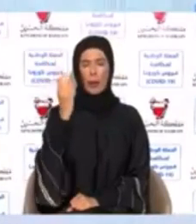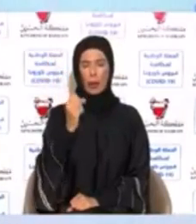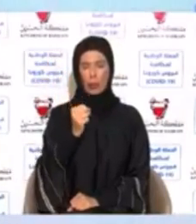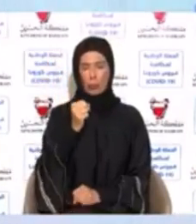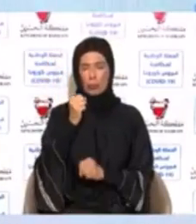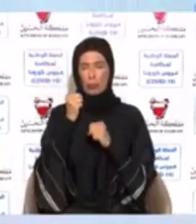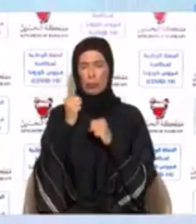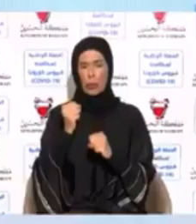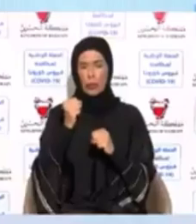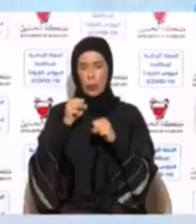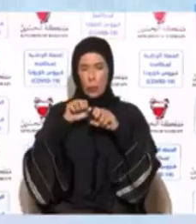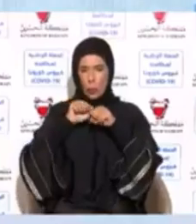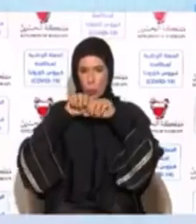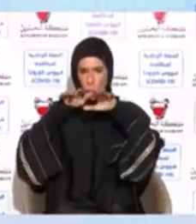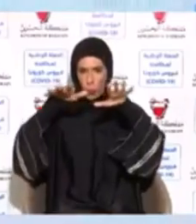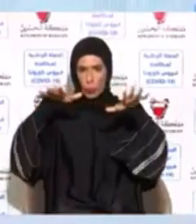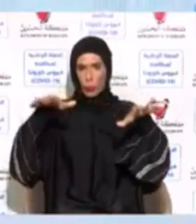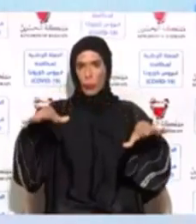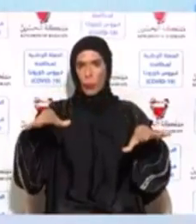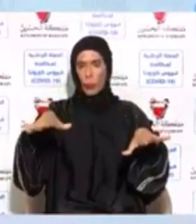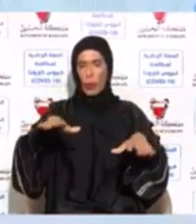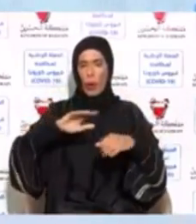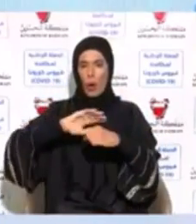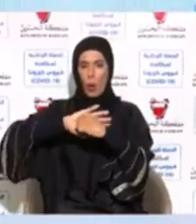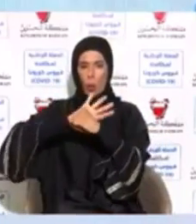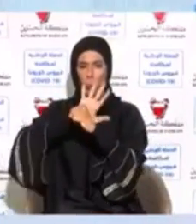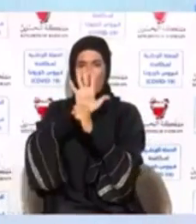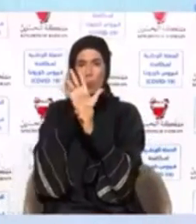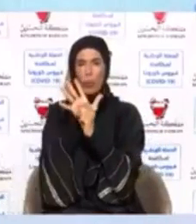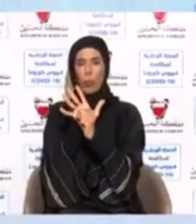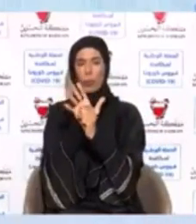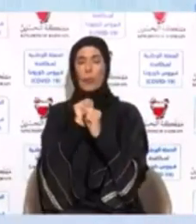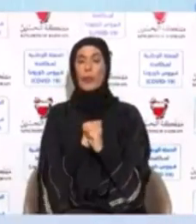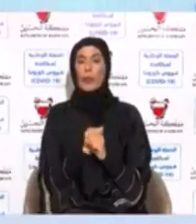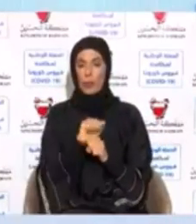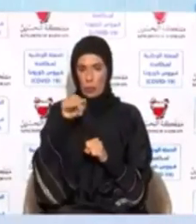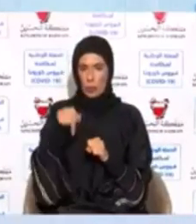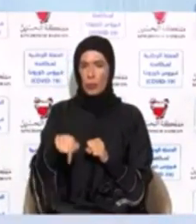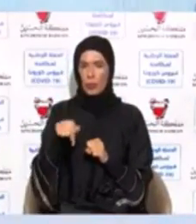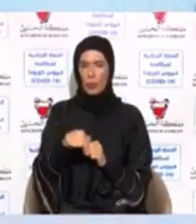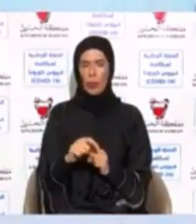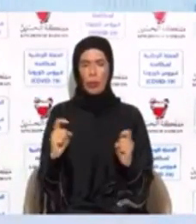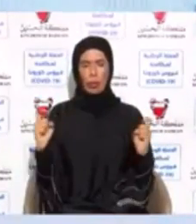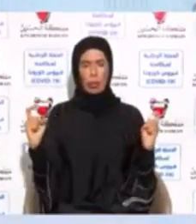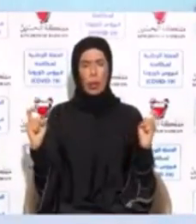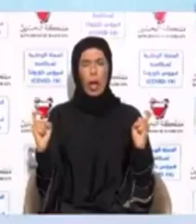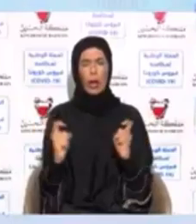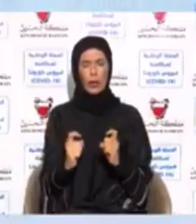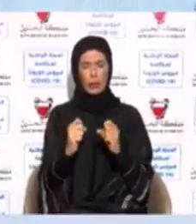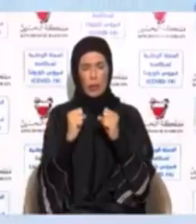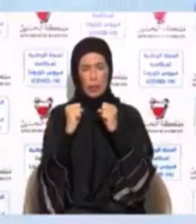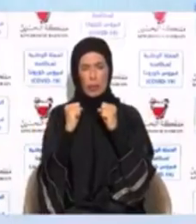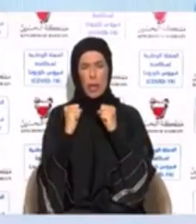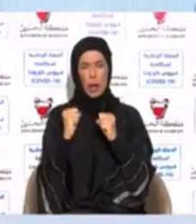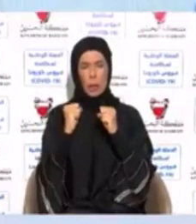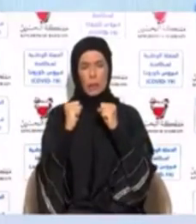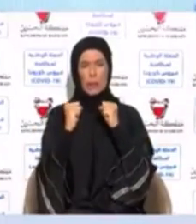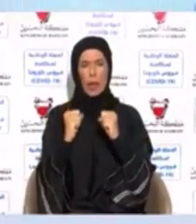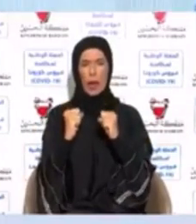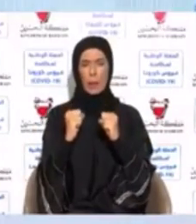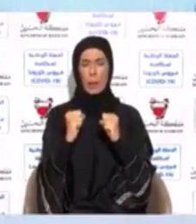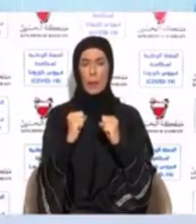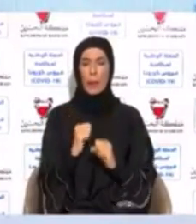من تفشي وباء فيروس الكورونا، ونحن فعلا أمام تحدي شرس، أمام عدو